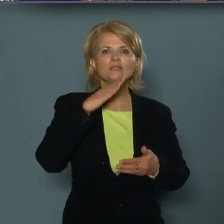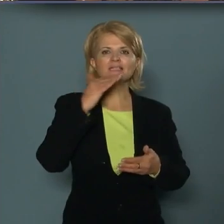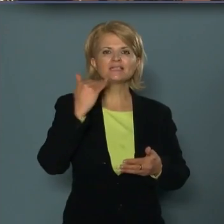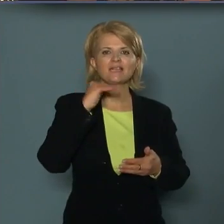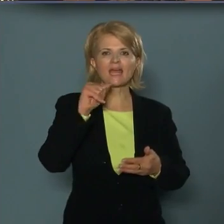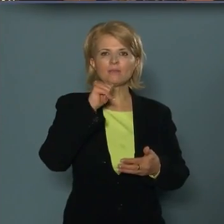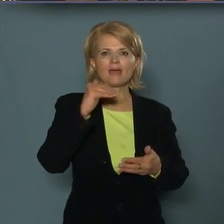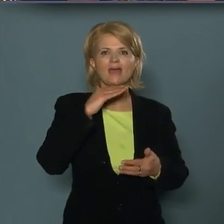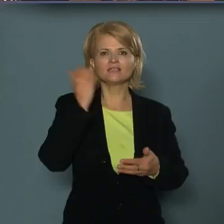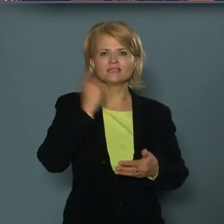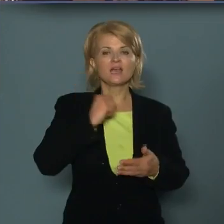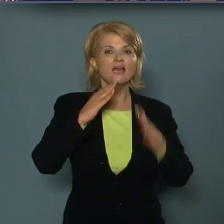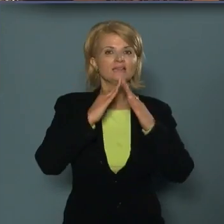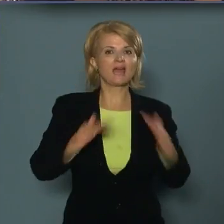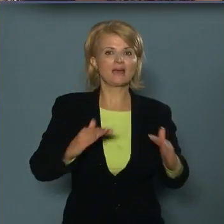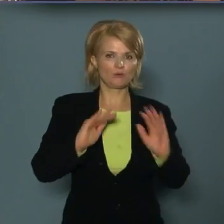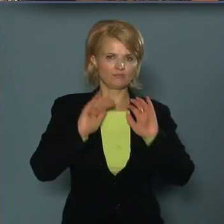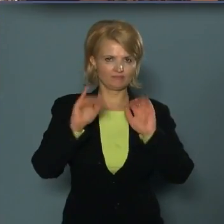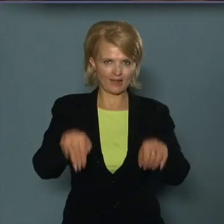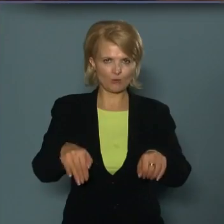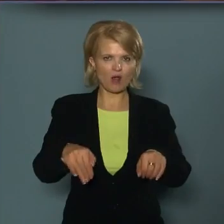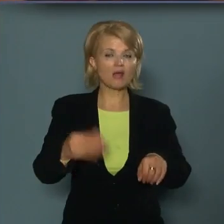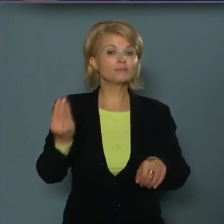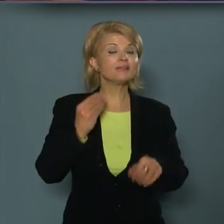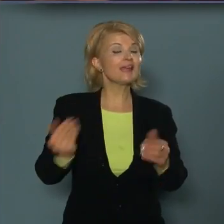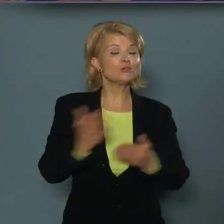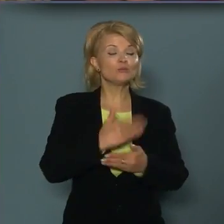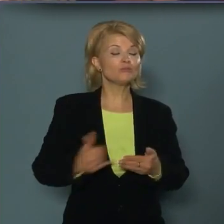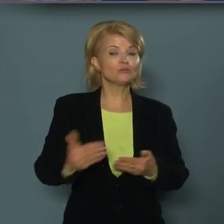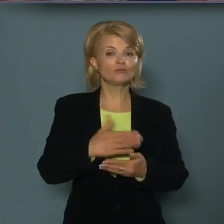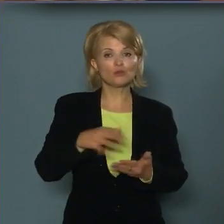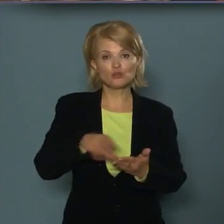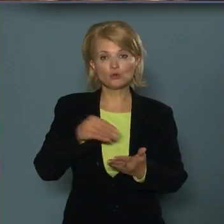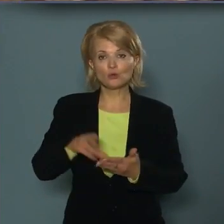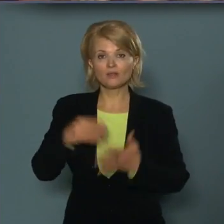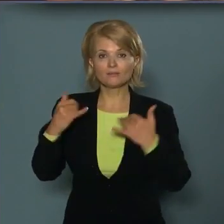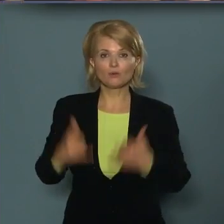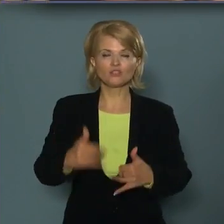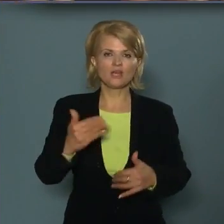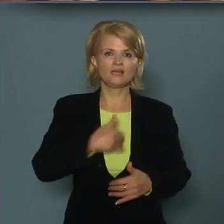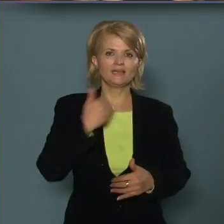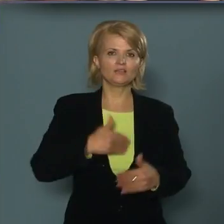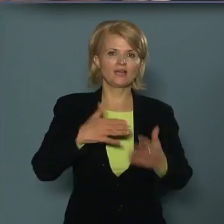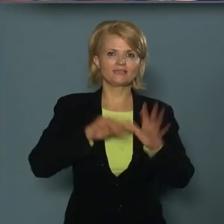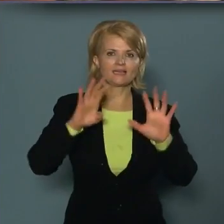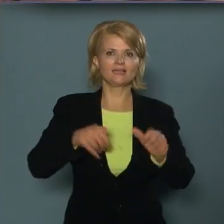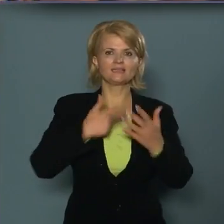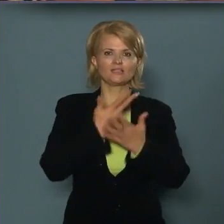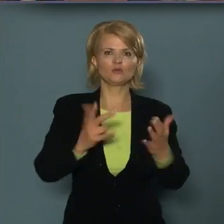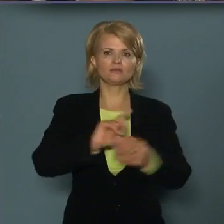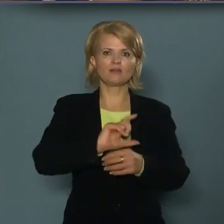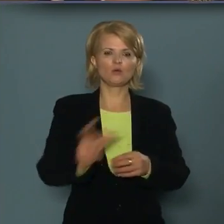tábor fenntartására fordítják. Mit jelent ez pontosan, mire gyűjtenek éppen? Az iskolának 1980 óta